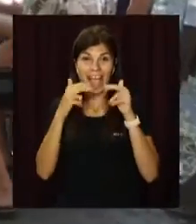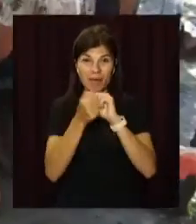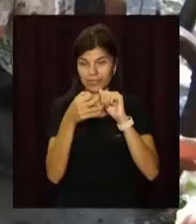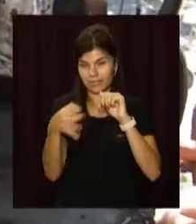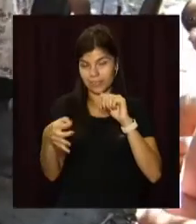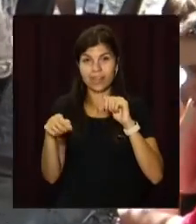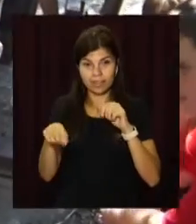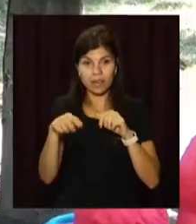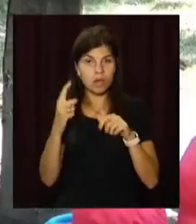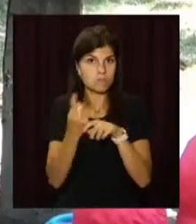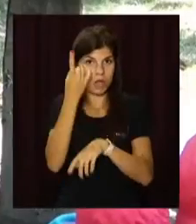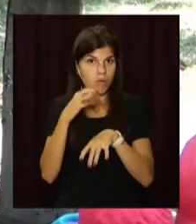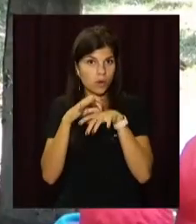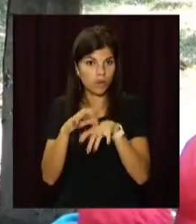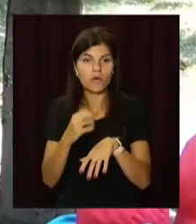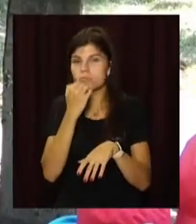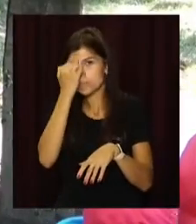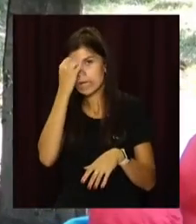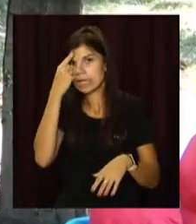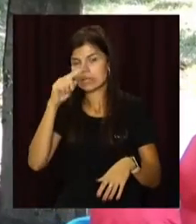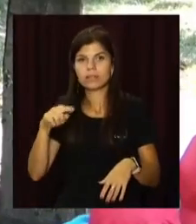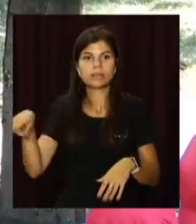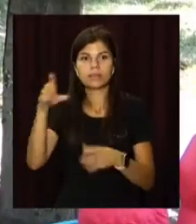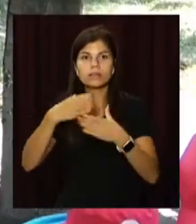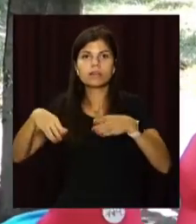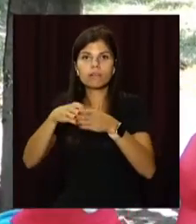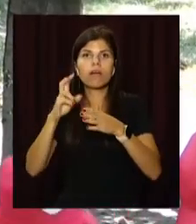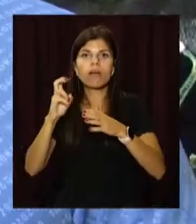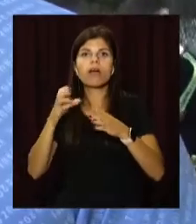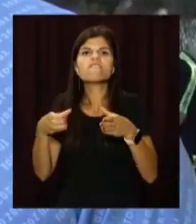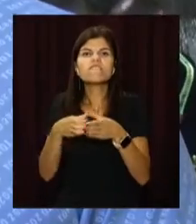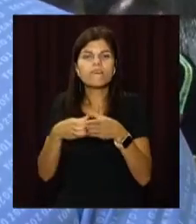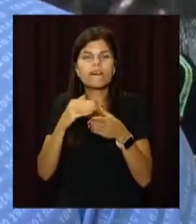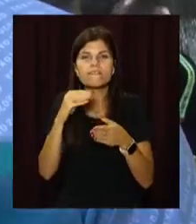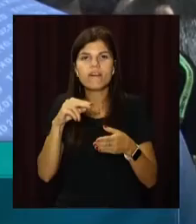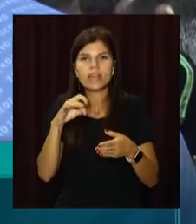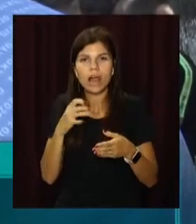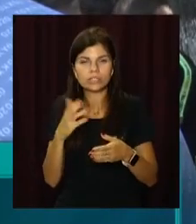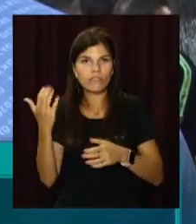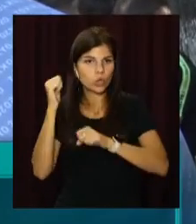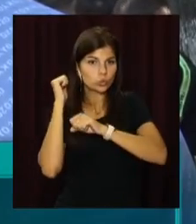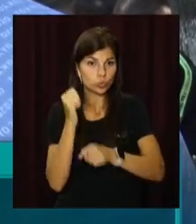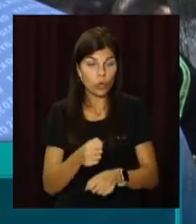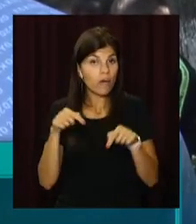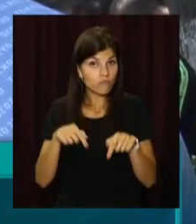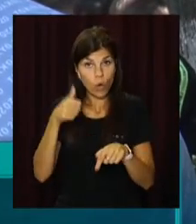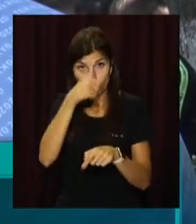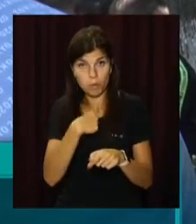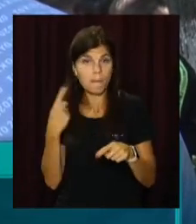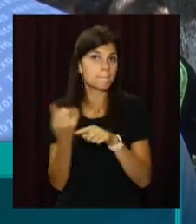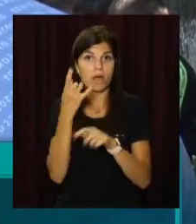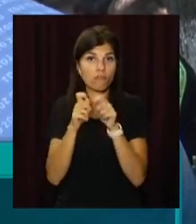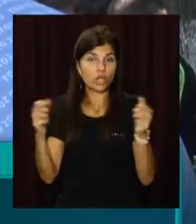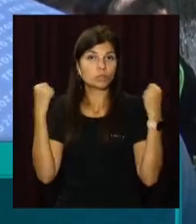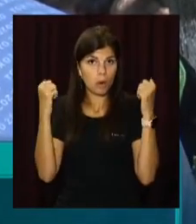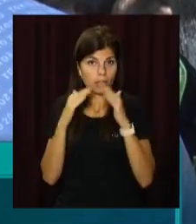цьогоріч організували вперше завдяки ініціативі міської федерації дзюдо. В цьому році ми відкриваємо перший раз дитячий